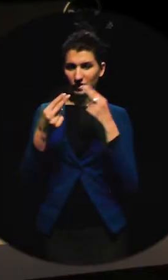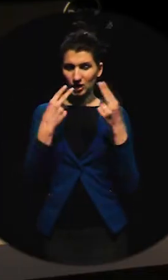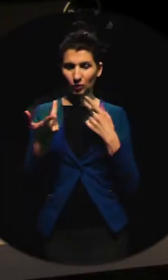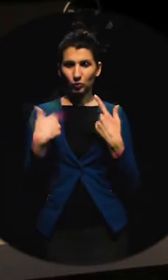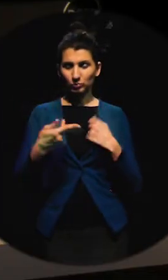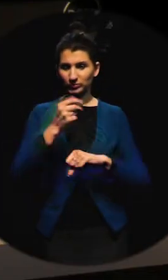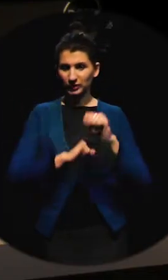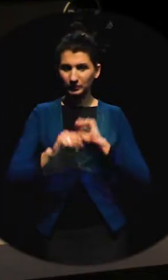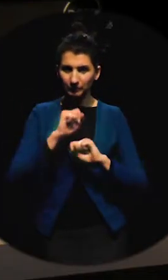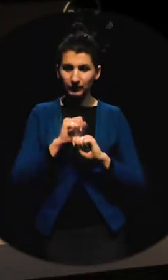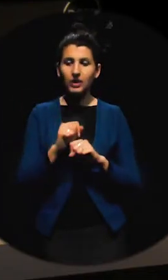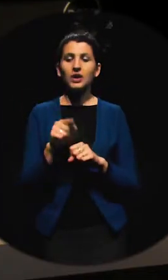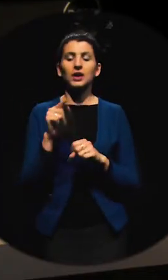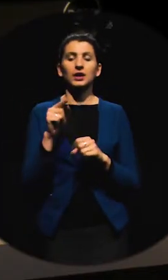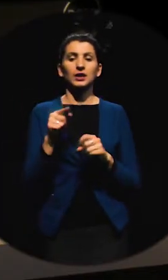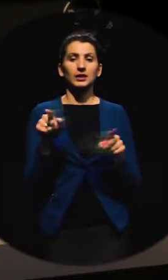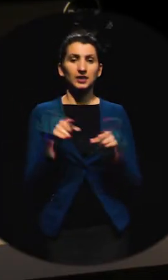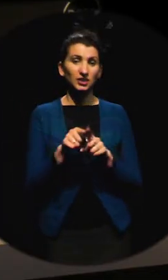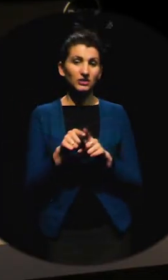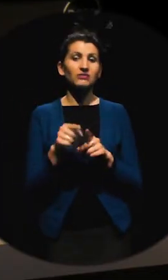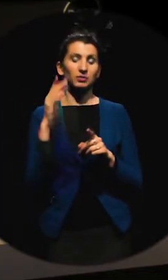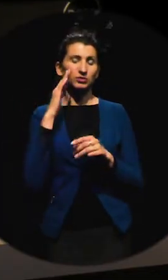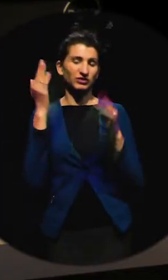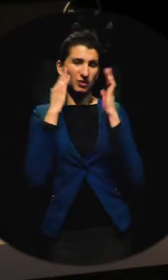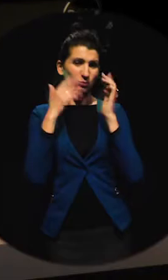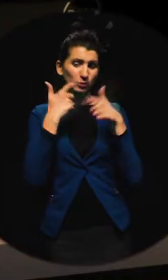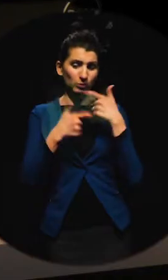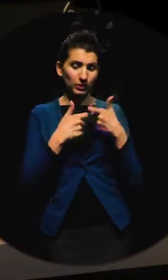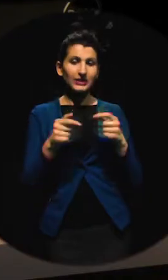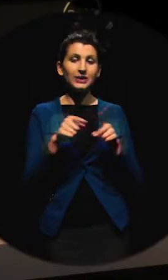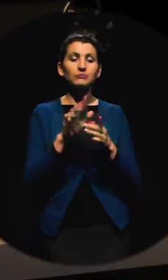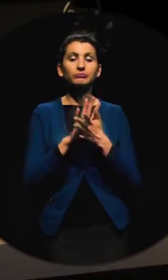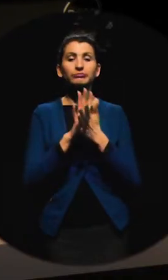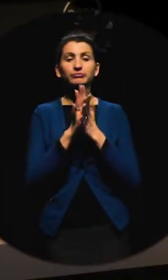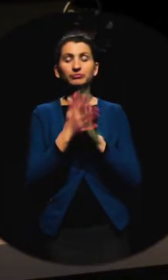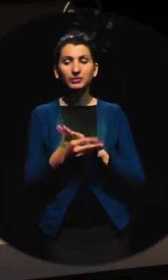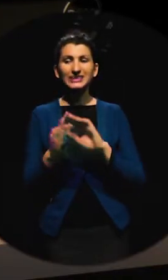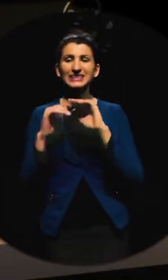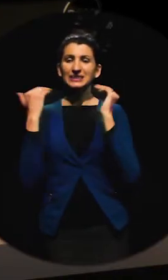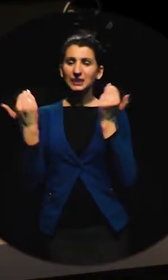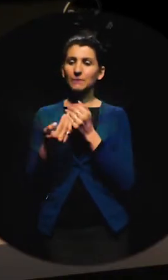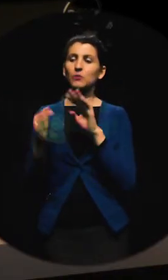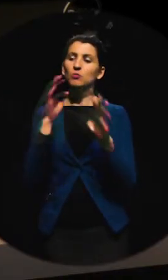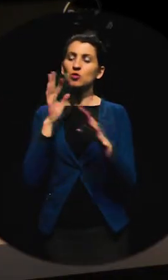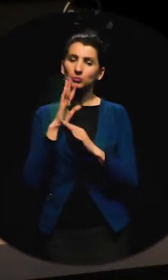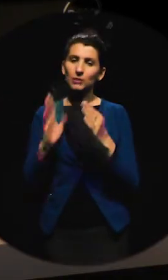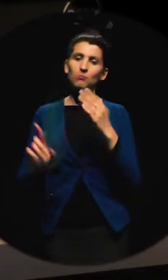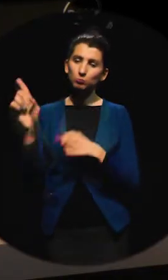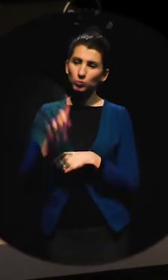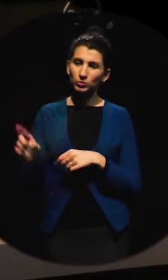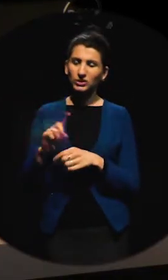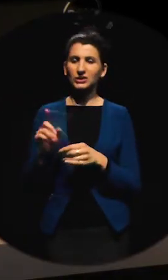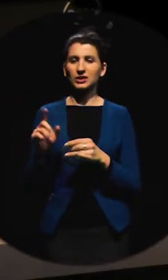która została przechwycona przez protestujących z wielką świadomością i uczynienie z Sejmu publicznej